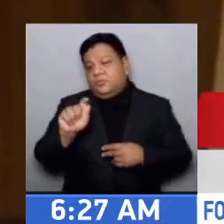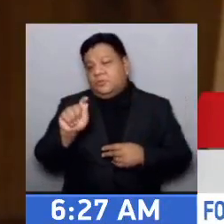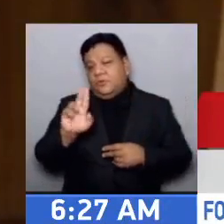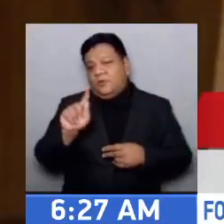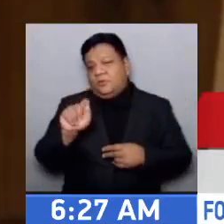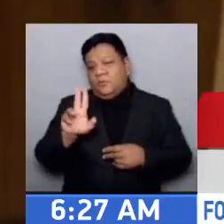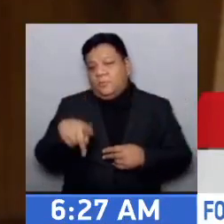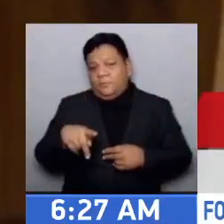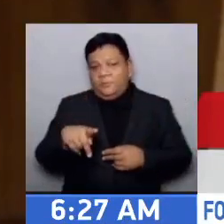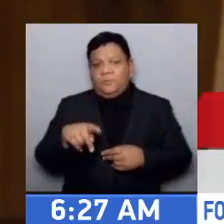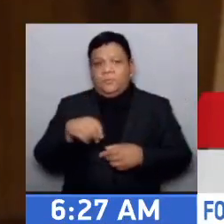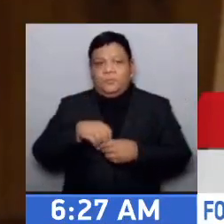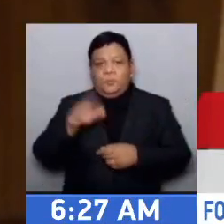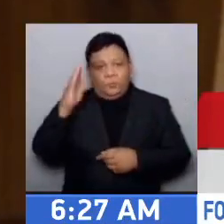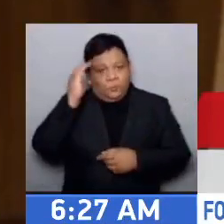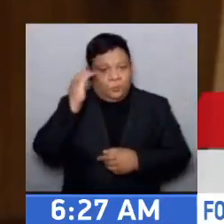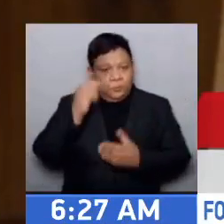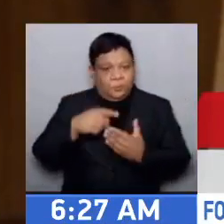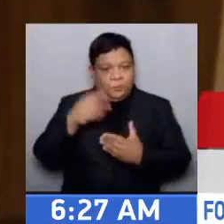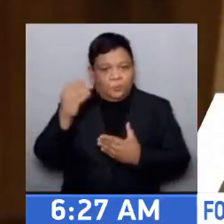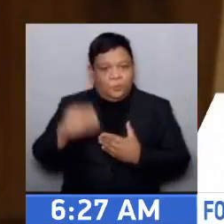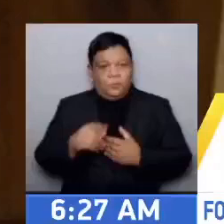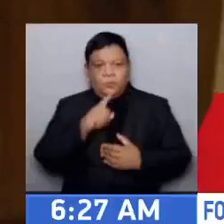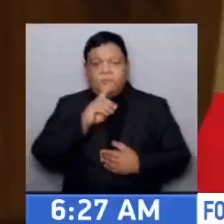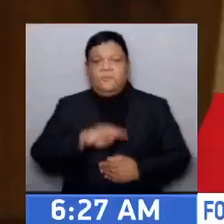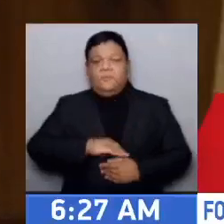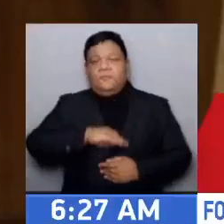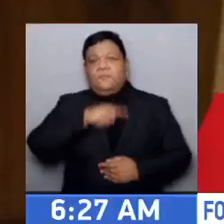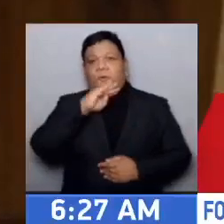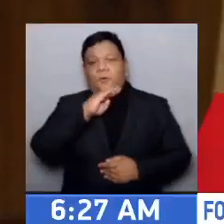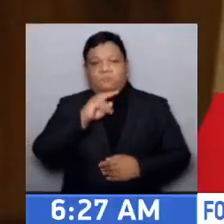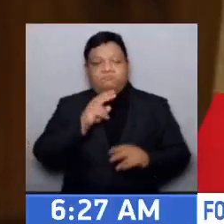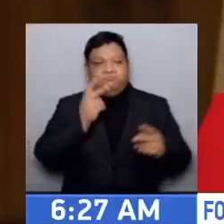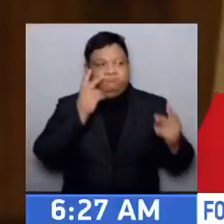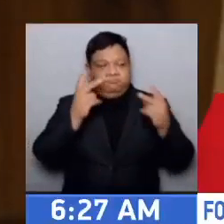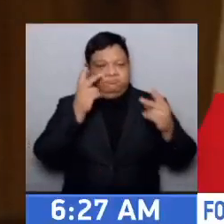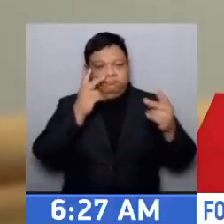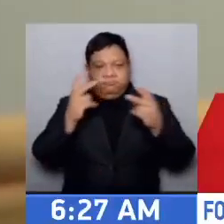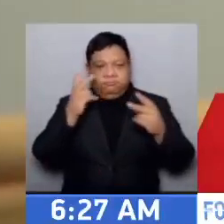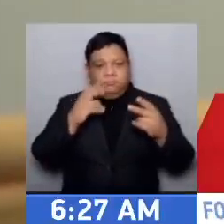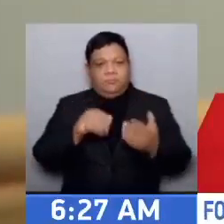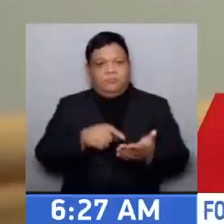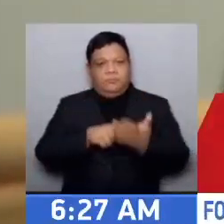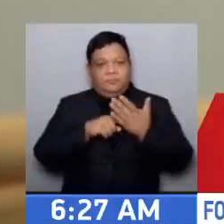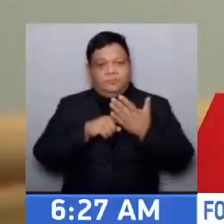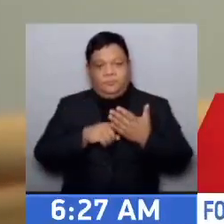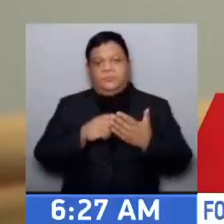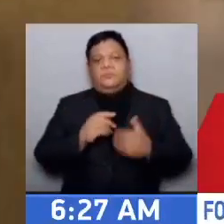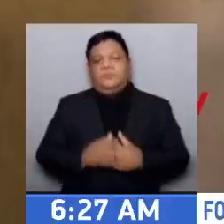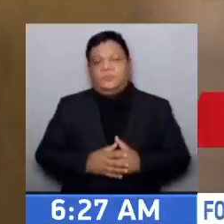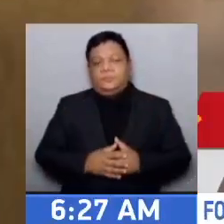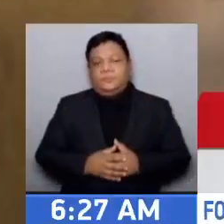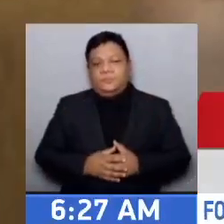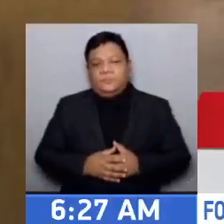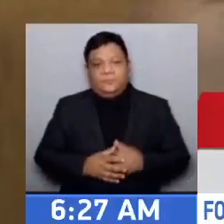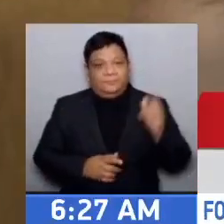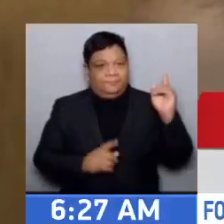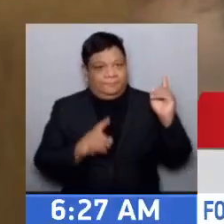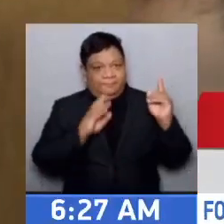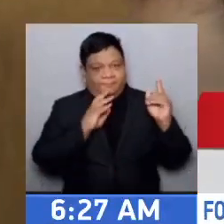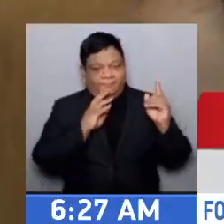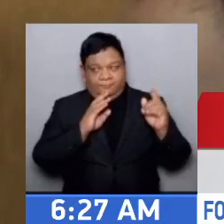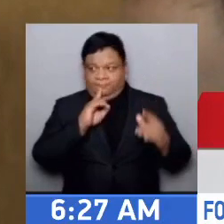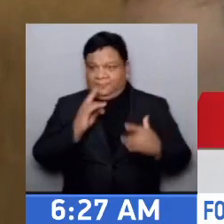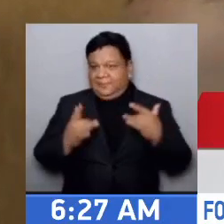Halos busog na busog yung mata mo sa visuals na binibigay ng production design. Excited ako. I have a very good